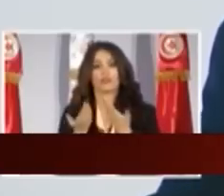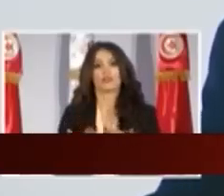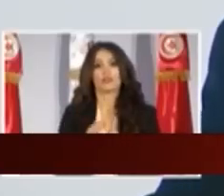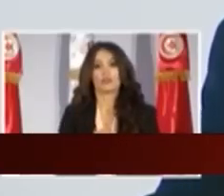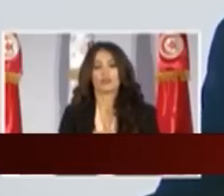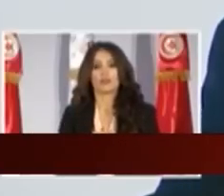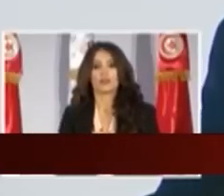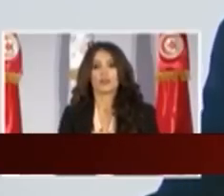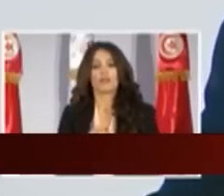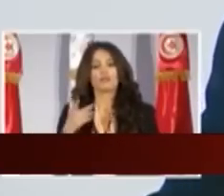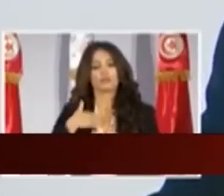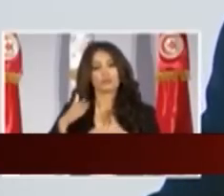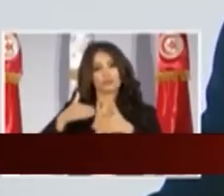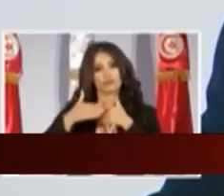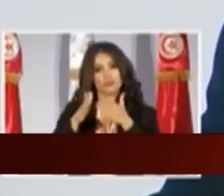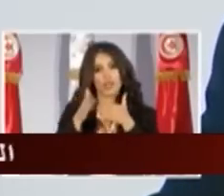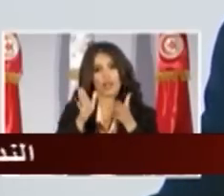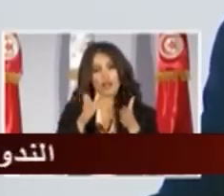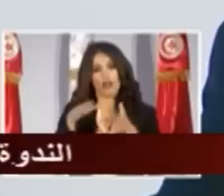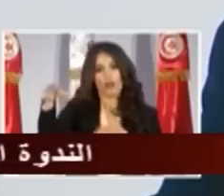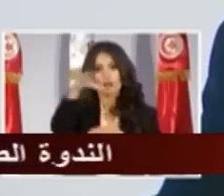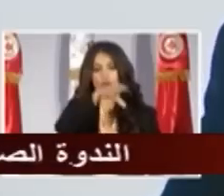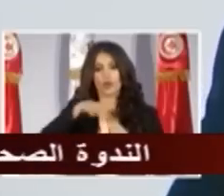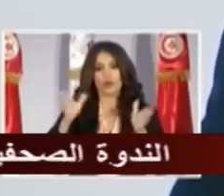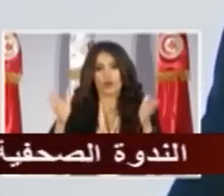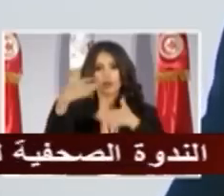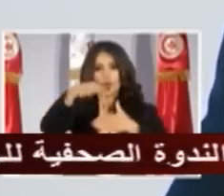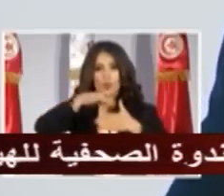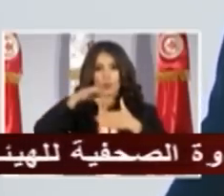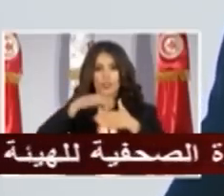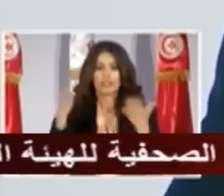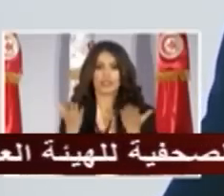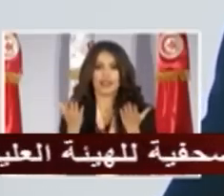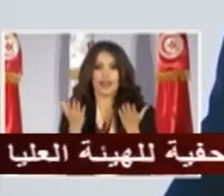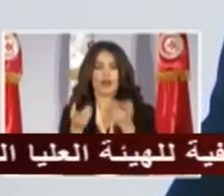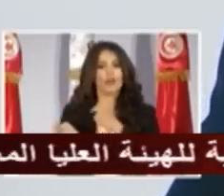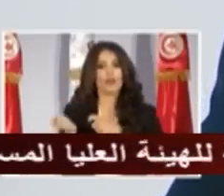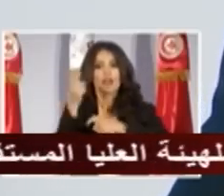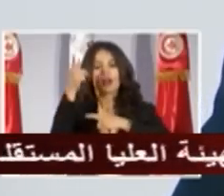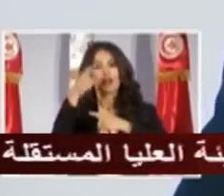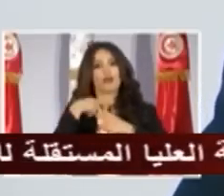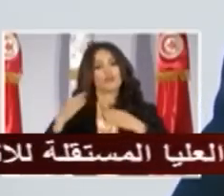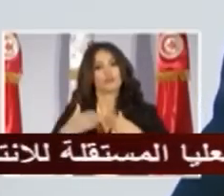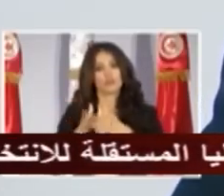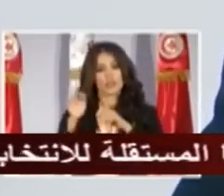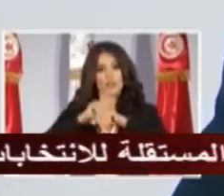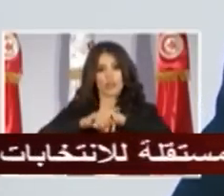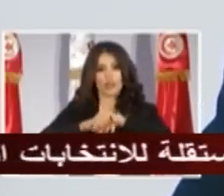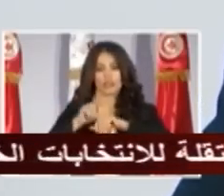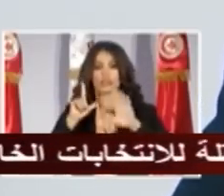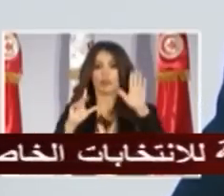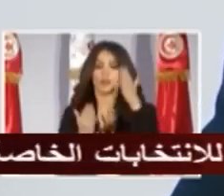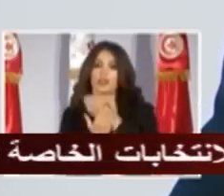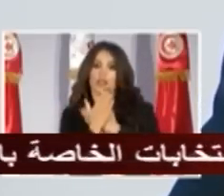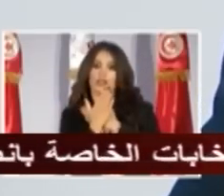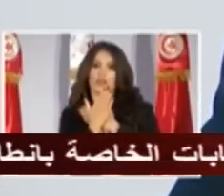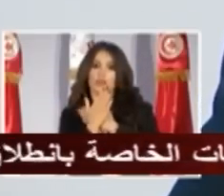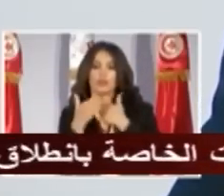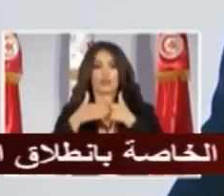تم افتتاح مراكز الاقتراع بالشرق الاوسط وانطلاقا من الساعه السابعه صباحا